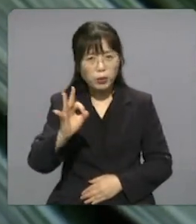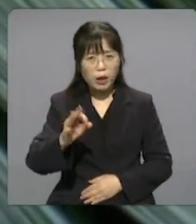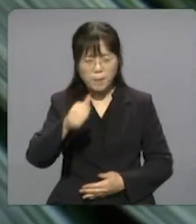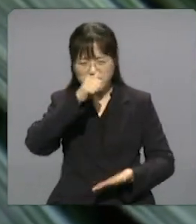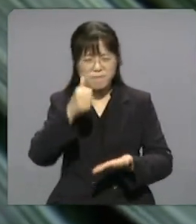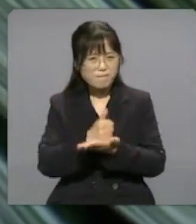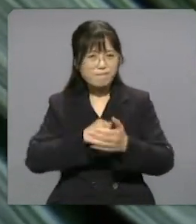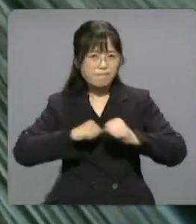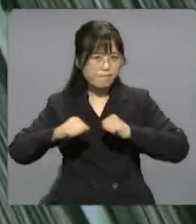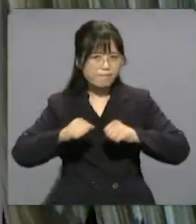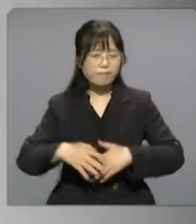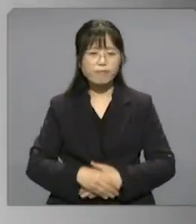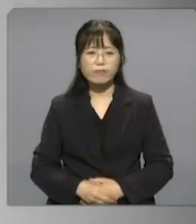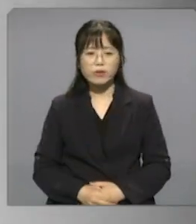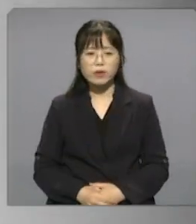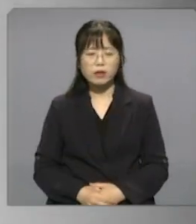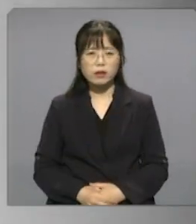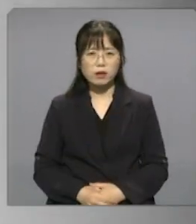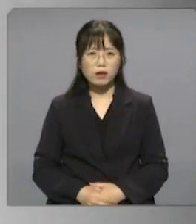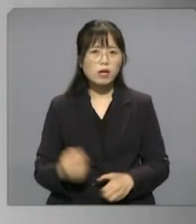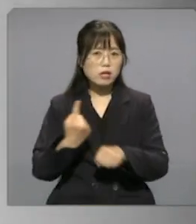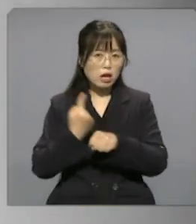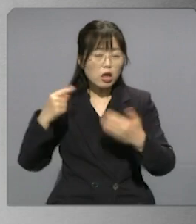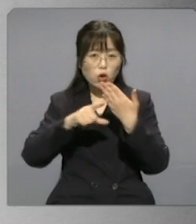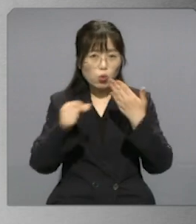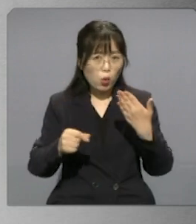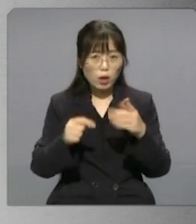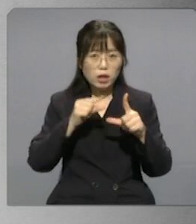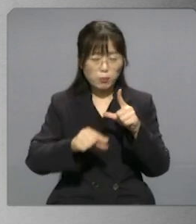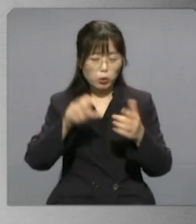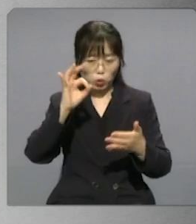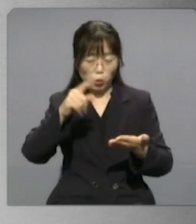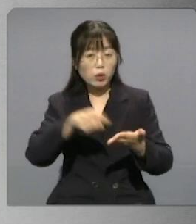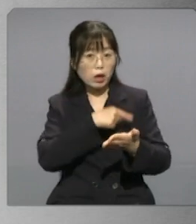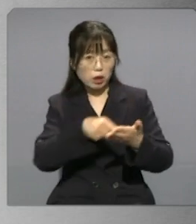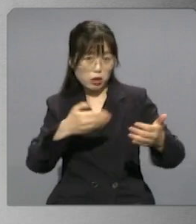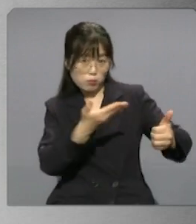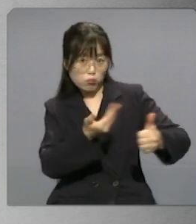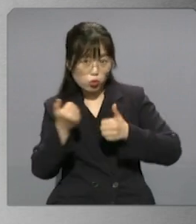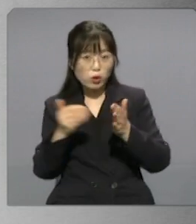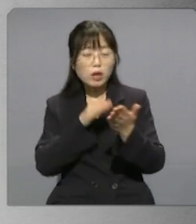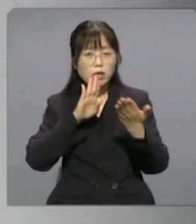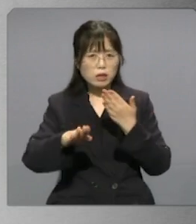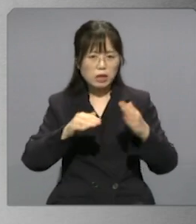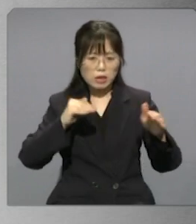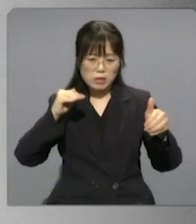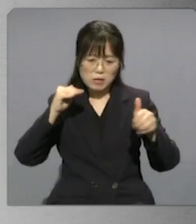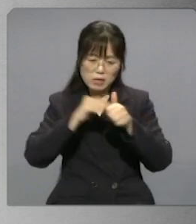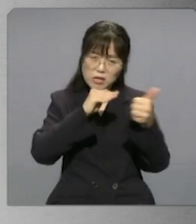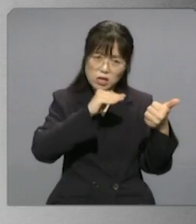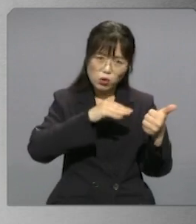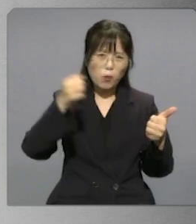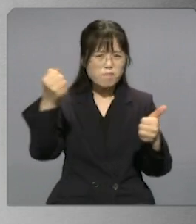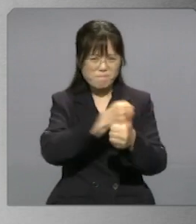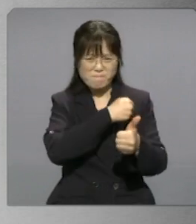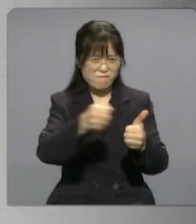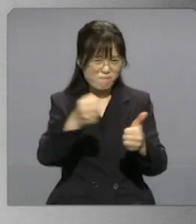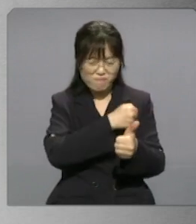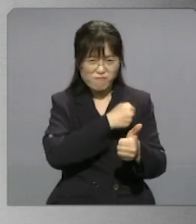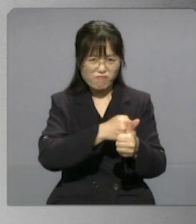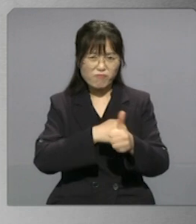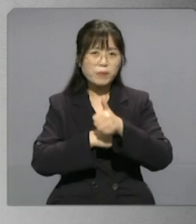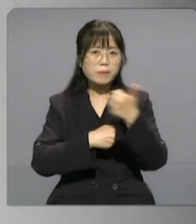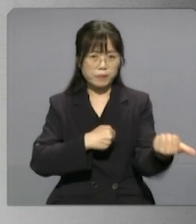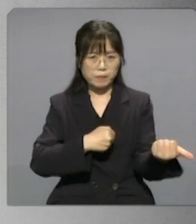범행을 감행했습니다. 지난해 9월 일부 돈을 갚겠다며 불러낸 뒤 차량으로 치고 둔기를 여러 차례